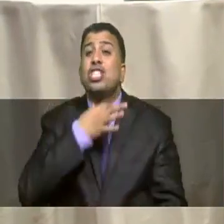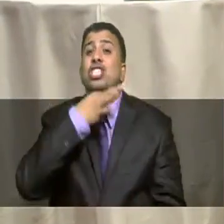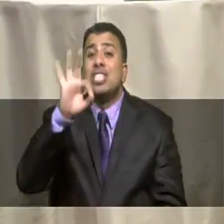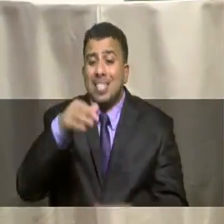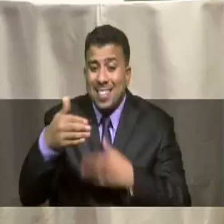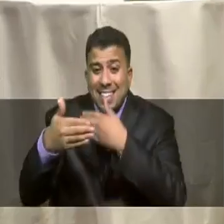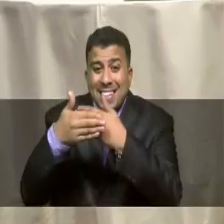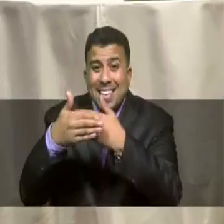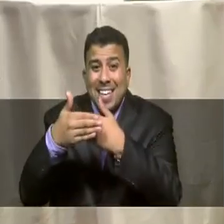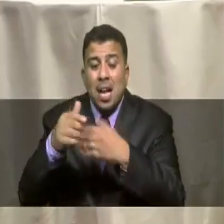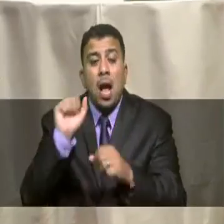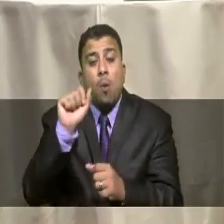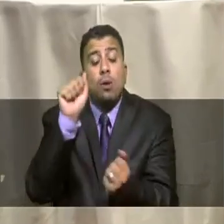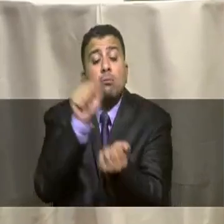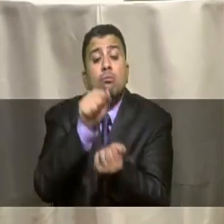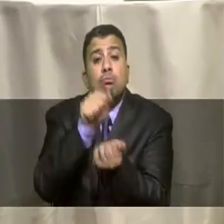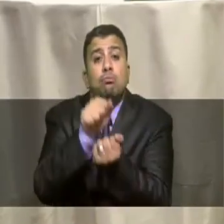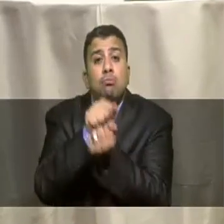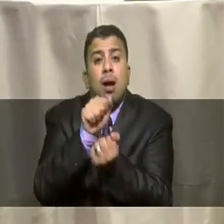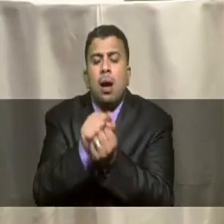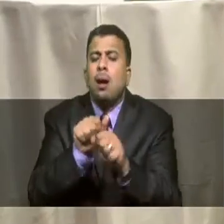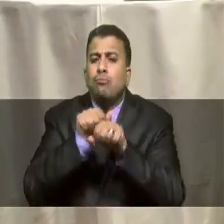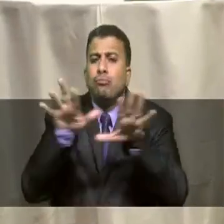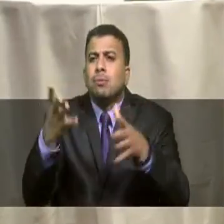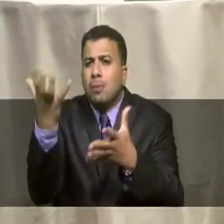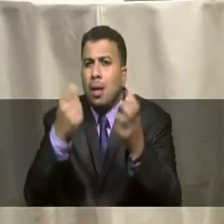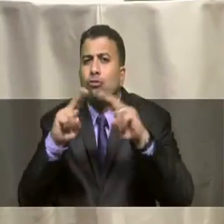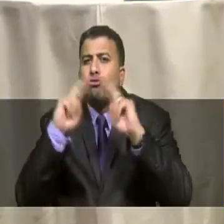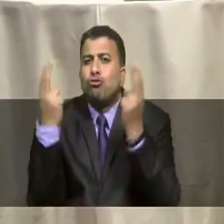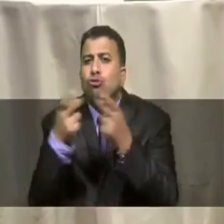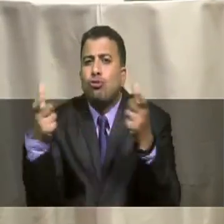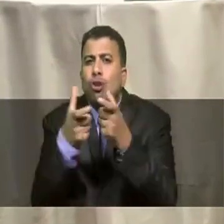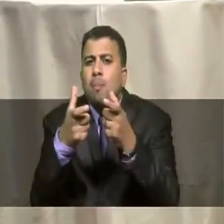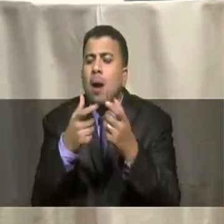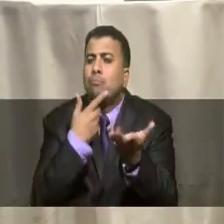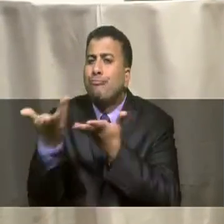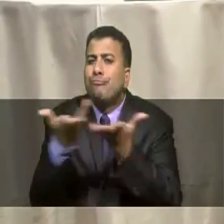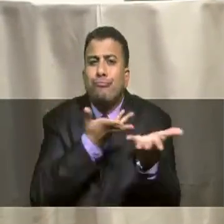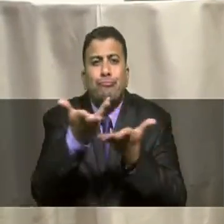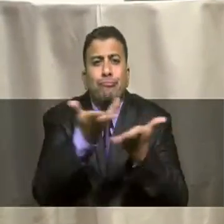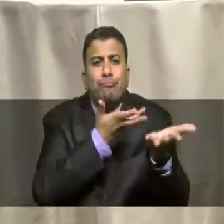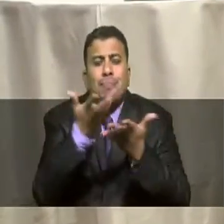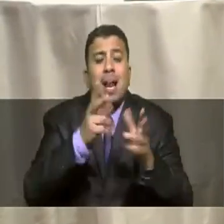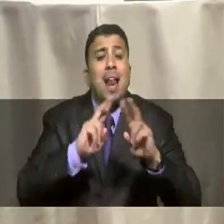الجديدة يلتقي بالناشرين لتبادل الأفكار، وخاصة في ظل تنوع